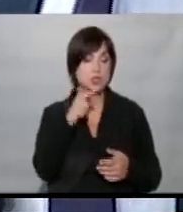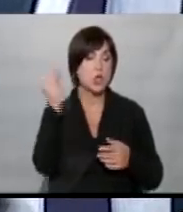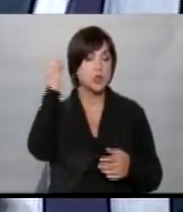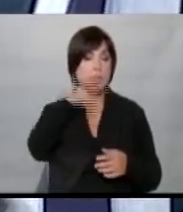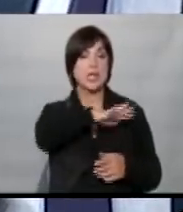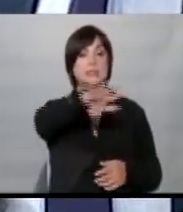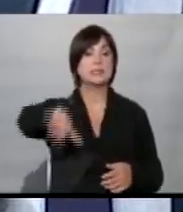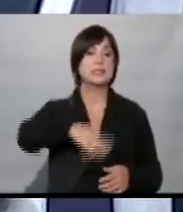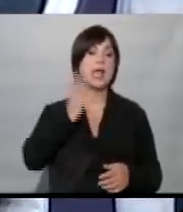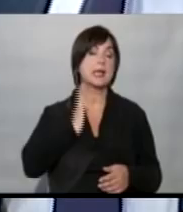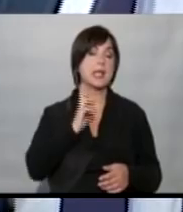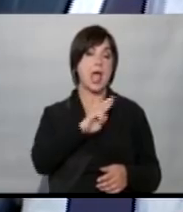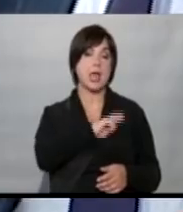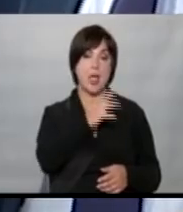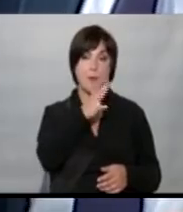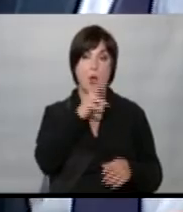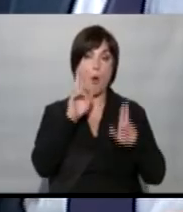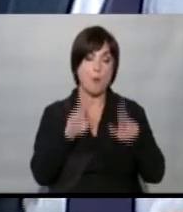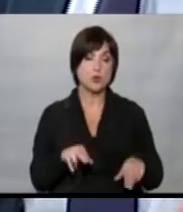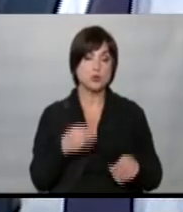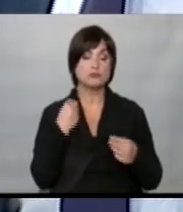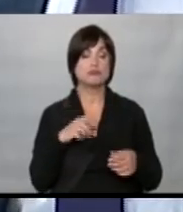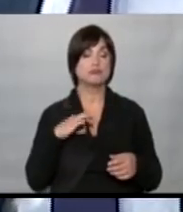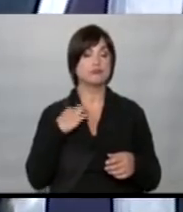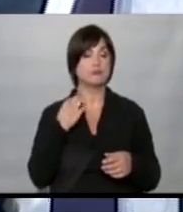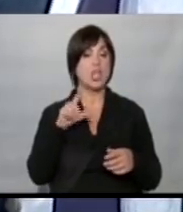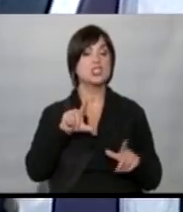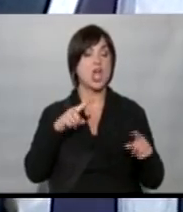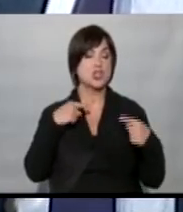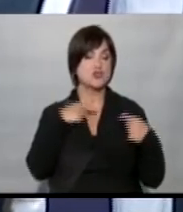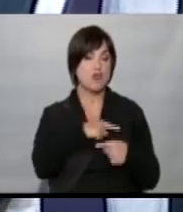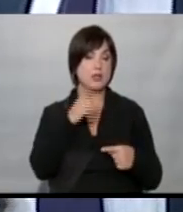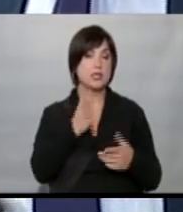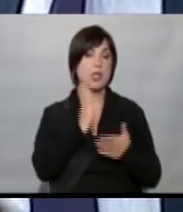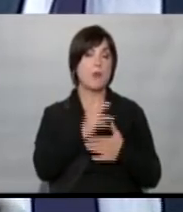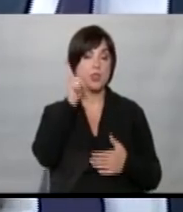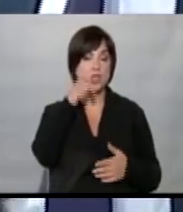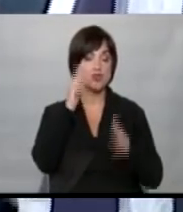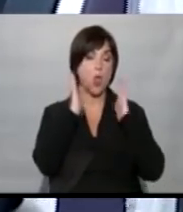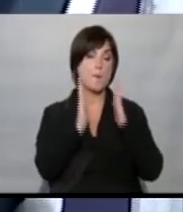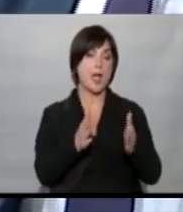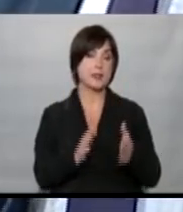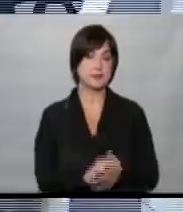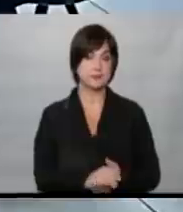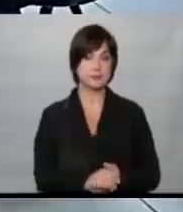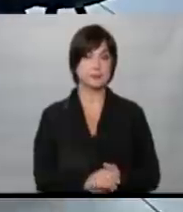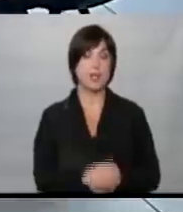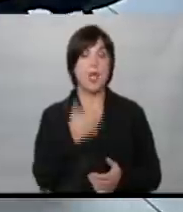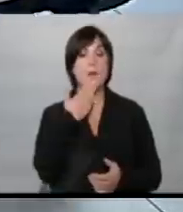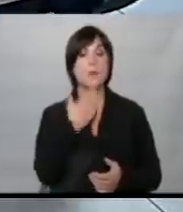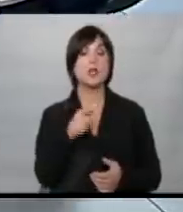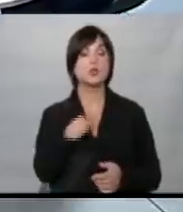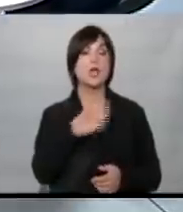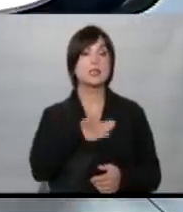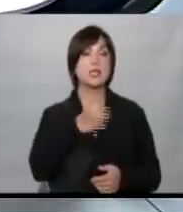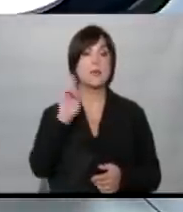за сите граѓани на Република Македонија. Можеше достоинствено, за жал сега ќе мора да се оди по потешкиот пат. Добро. Благодарам. Тука